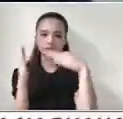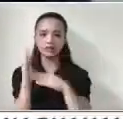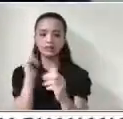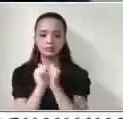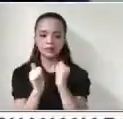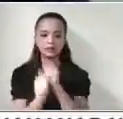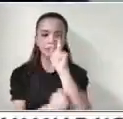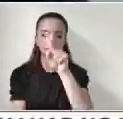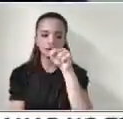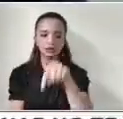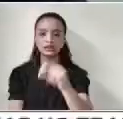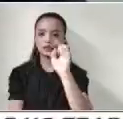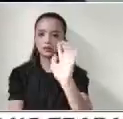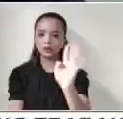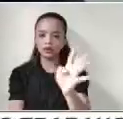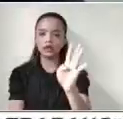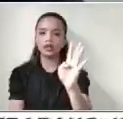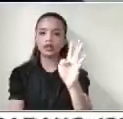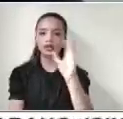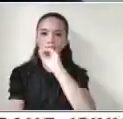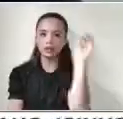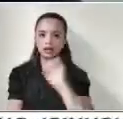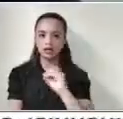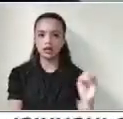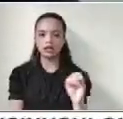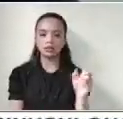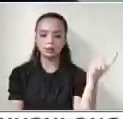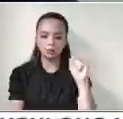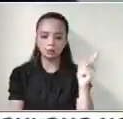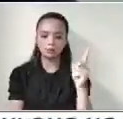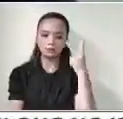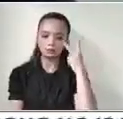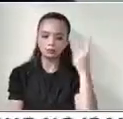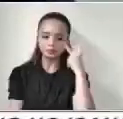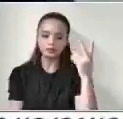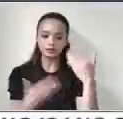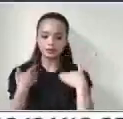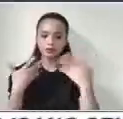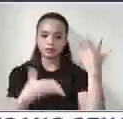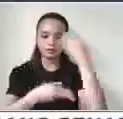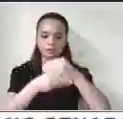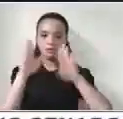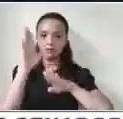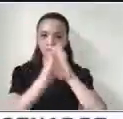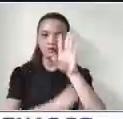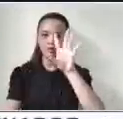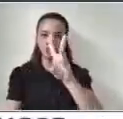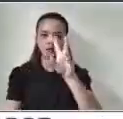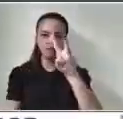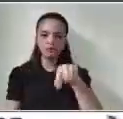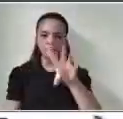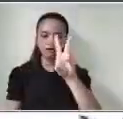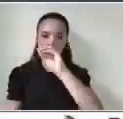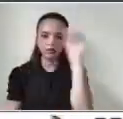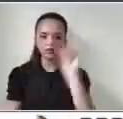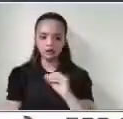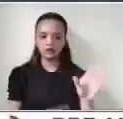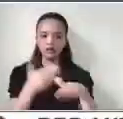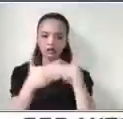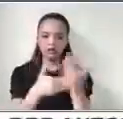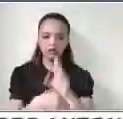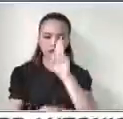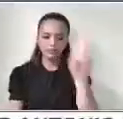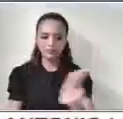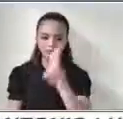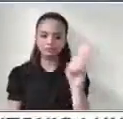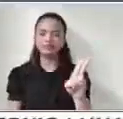nito na sisimulang ipamahagi ang mga nasabing bakuna sa buwan ng Agosto. 200 milyon ang bakuna ang inaasahang maipapamahagi